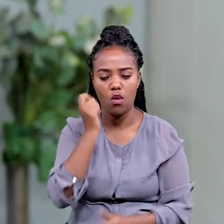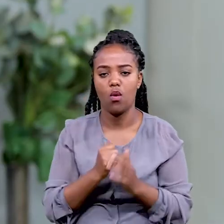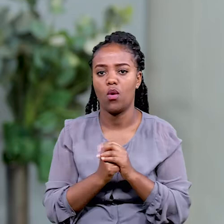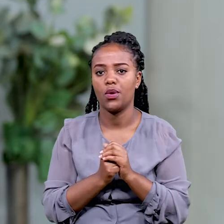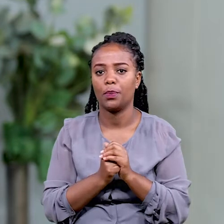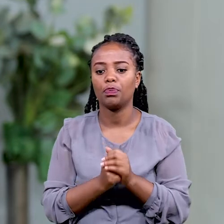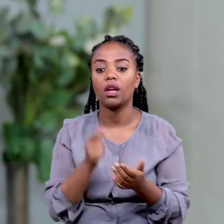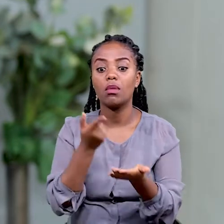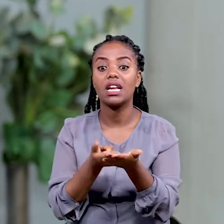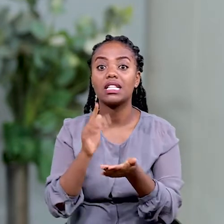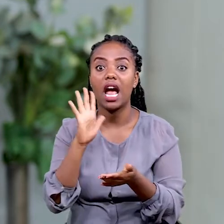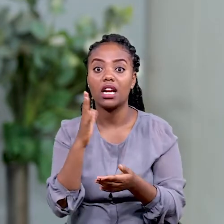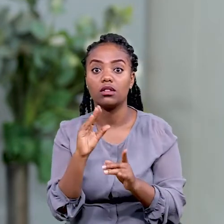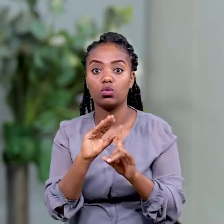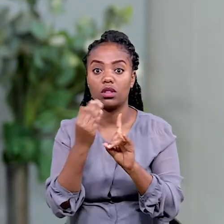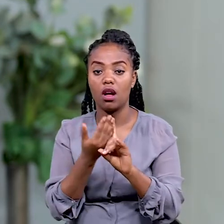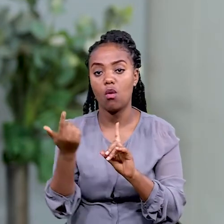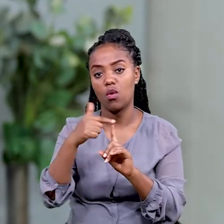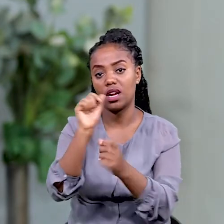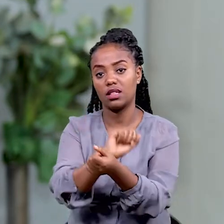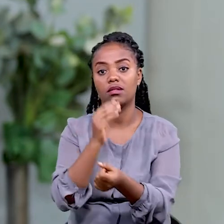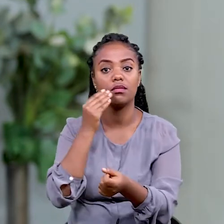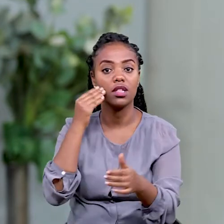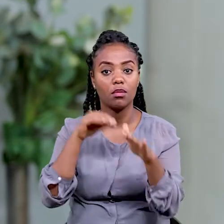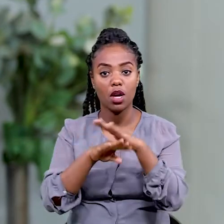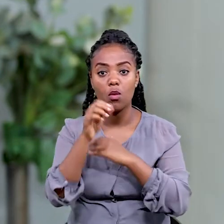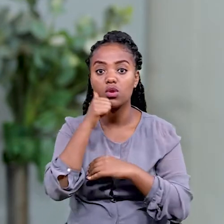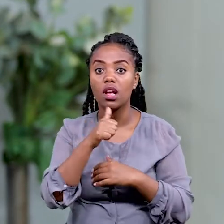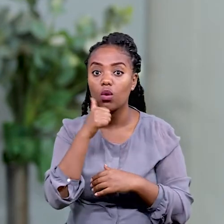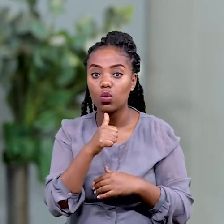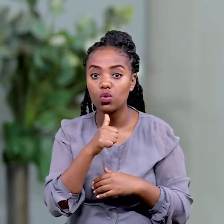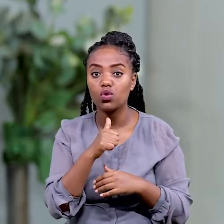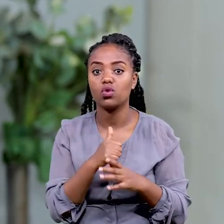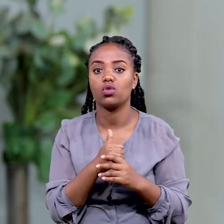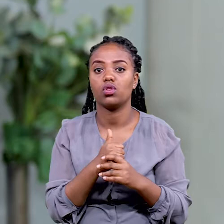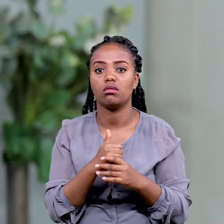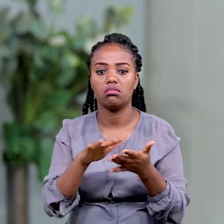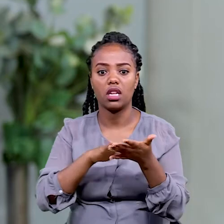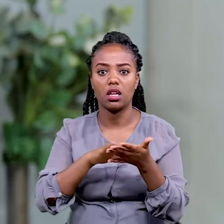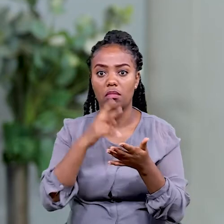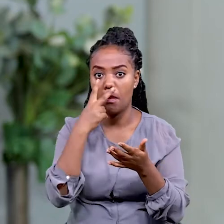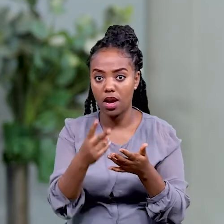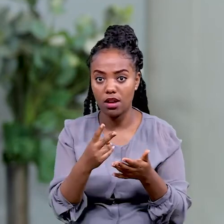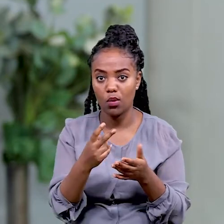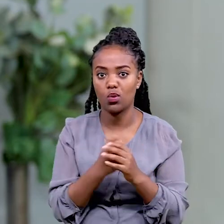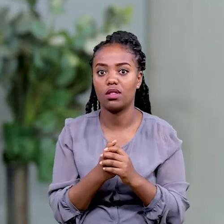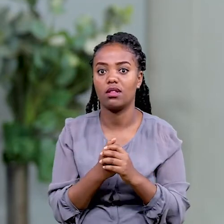የማስበው። በእንደዚህ አይነት መልኩ ወደ ማረሚያ ቤት የሚገቡ ሴቶች ጥናቶች